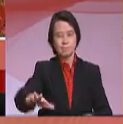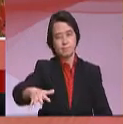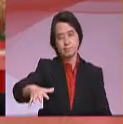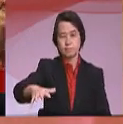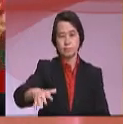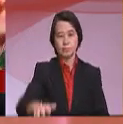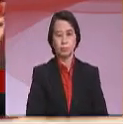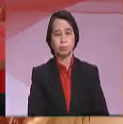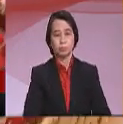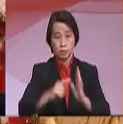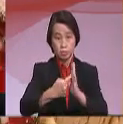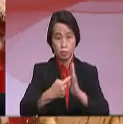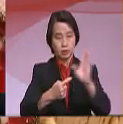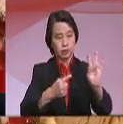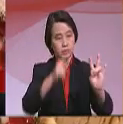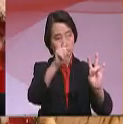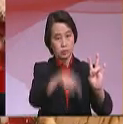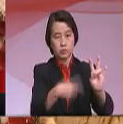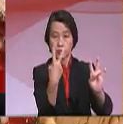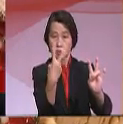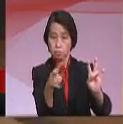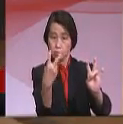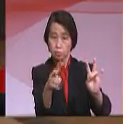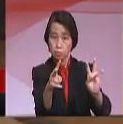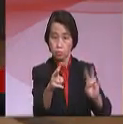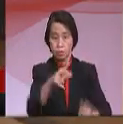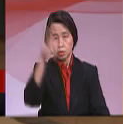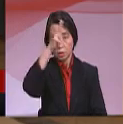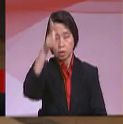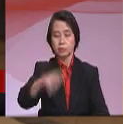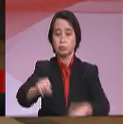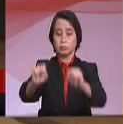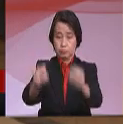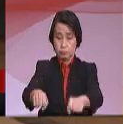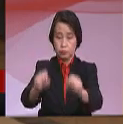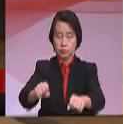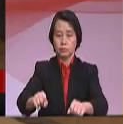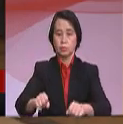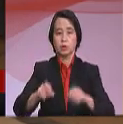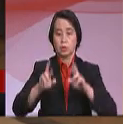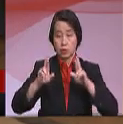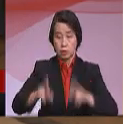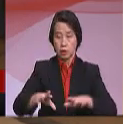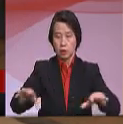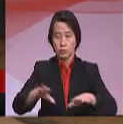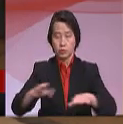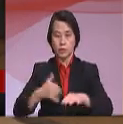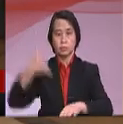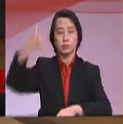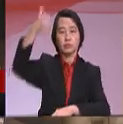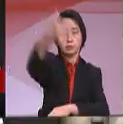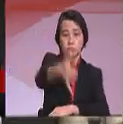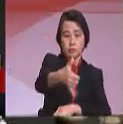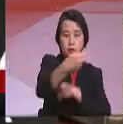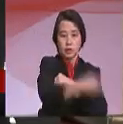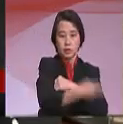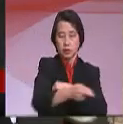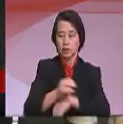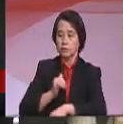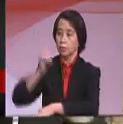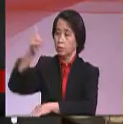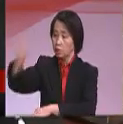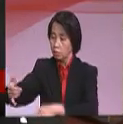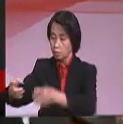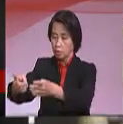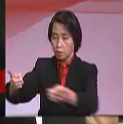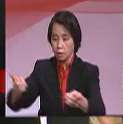Bermula 7 Disember, kerajaan telah pun membenarkan rakyat untuk melakukan rentas negeri dan daerah ke